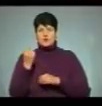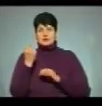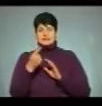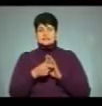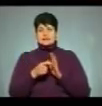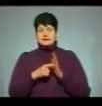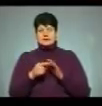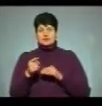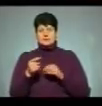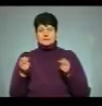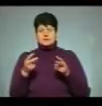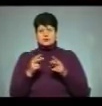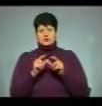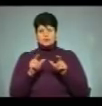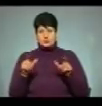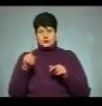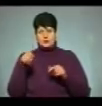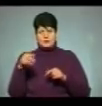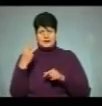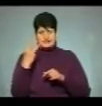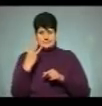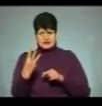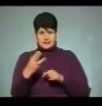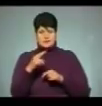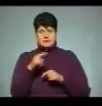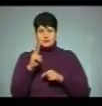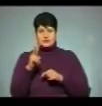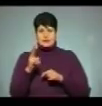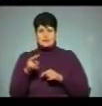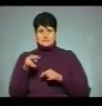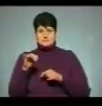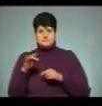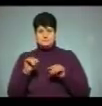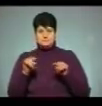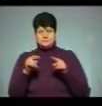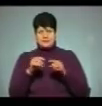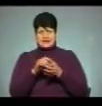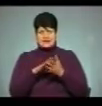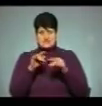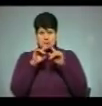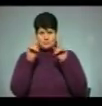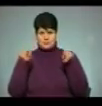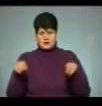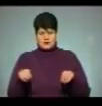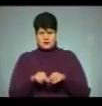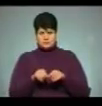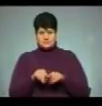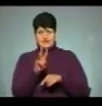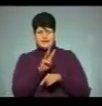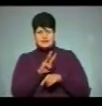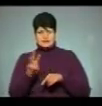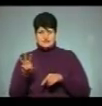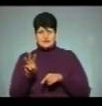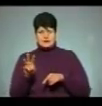11-класник Тернопільської спеціалізованої школи номер 3 Павло Клизуб створює реєстраційну картку на сайті Українського центру оцінювання